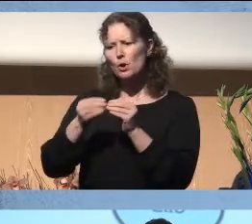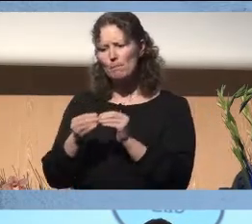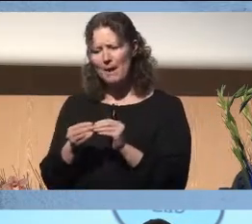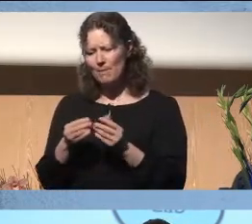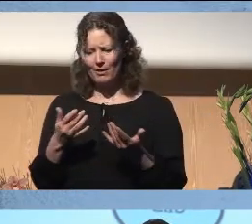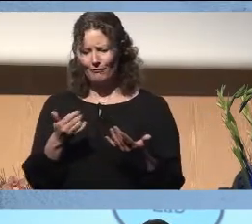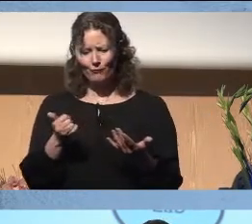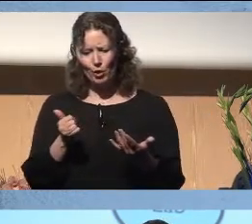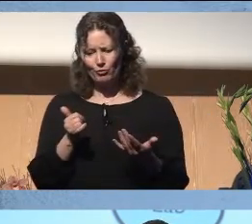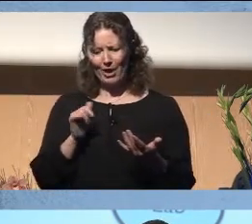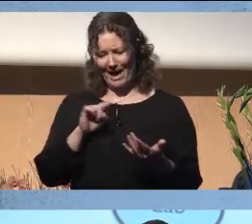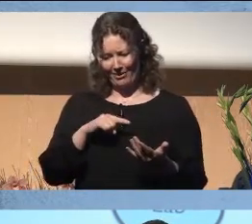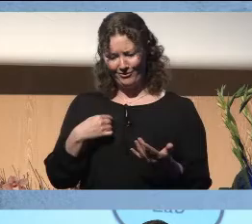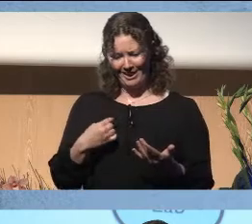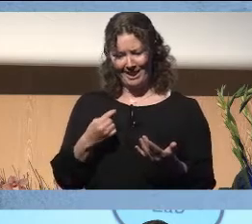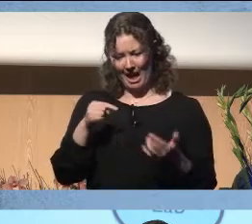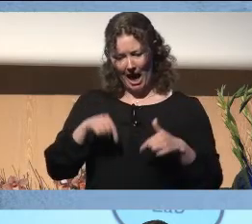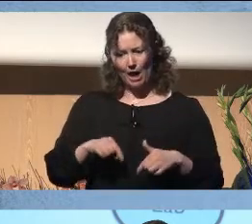till för i sjukvården?